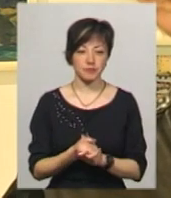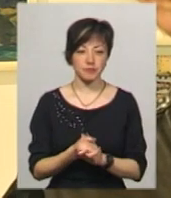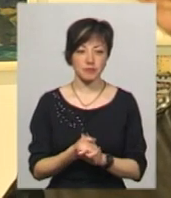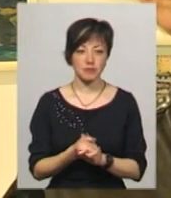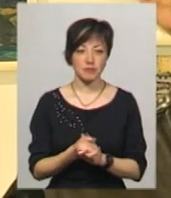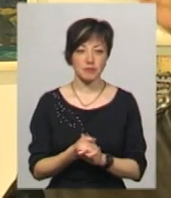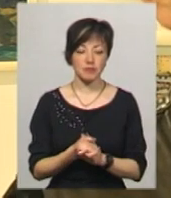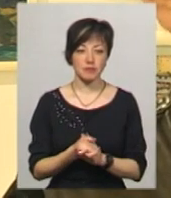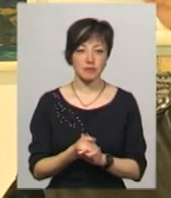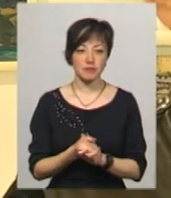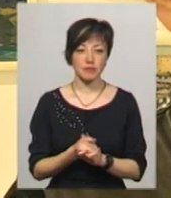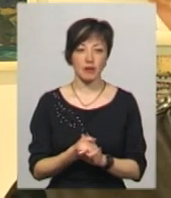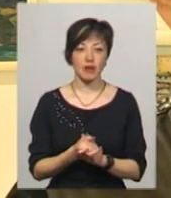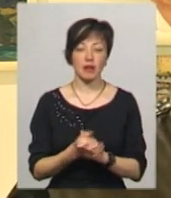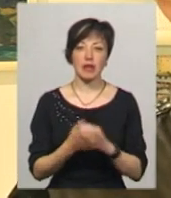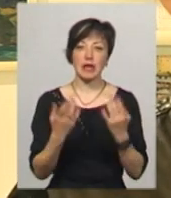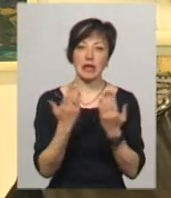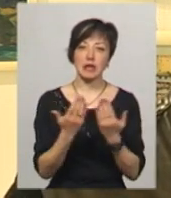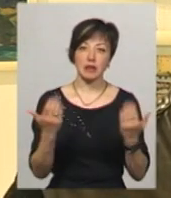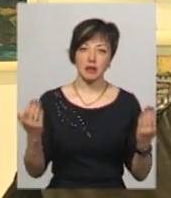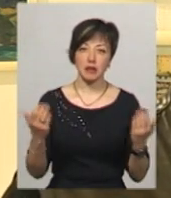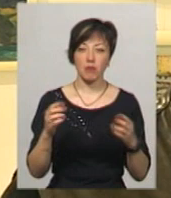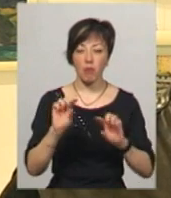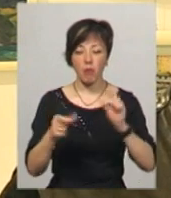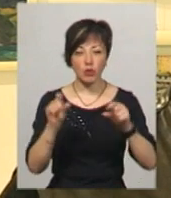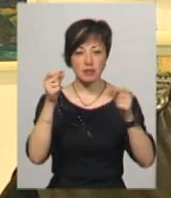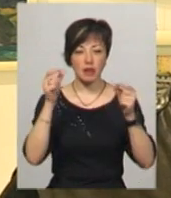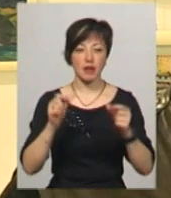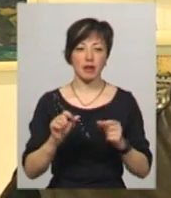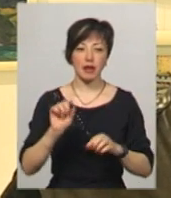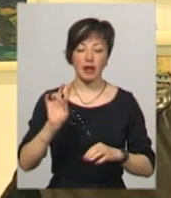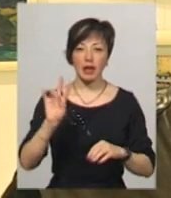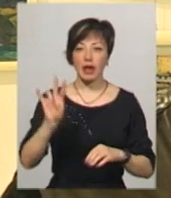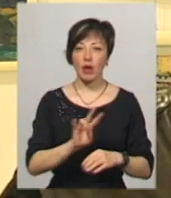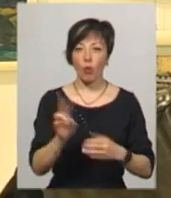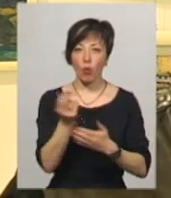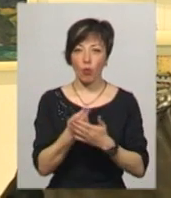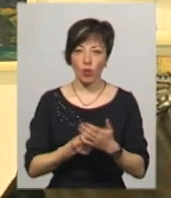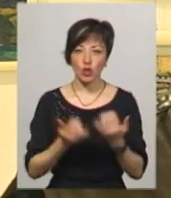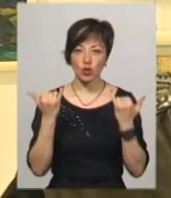Сама інтер'єри дуже цікаві, там мозаїки, там ікони чудотворні,